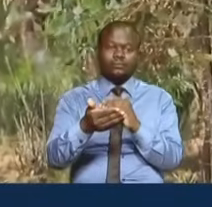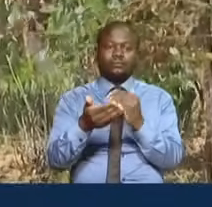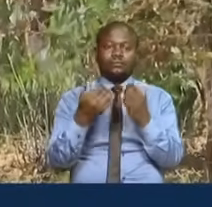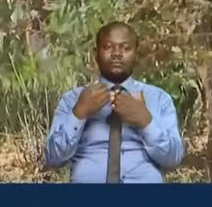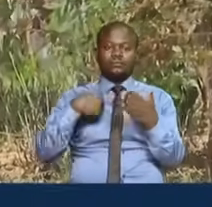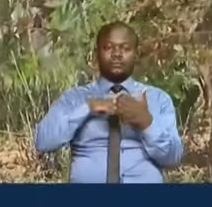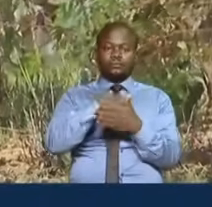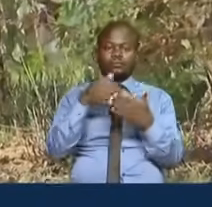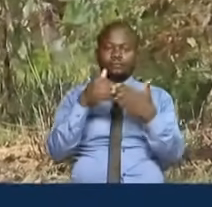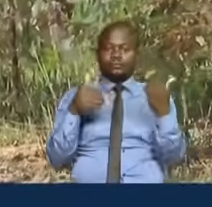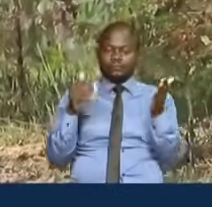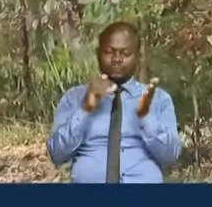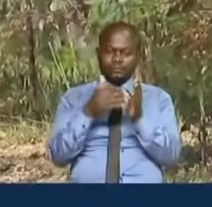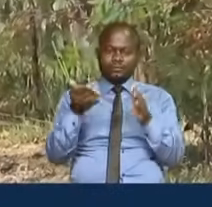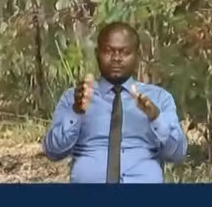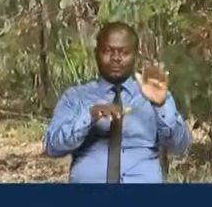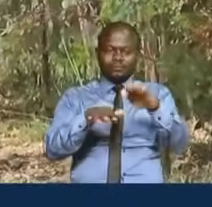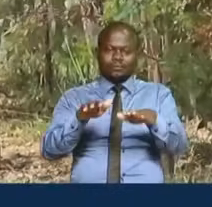twabanje kwasubiranya